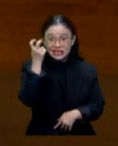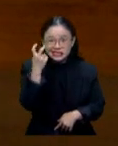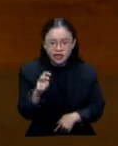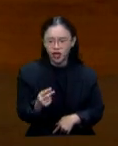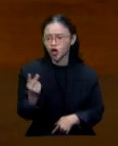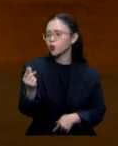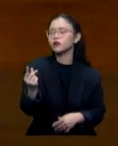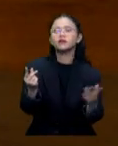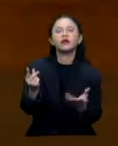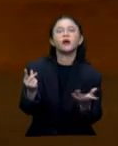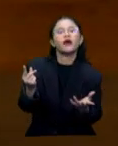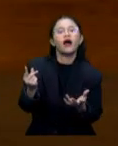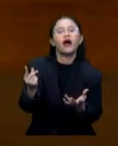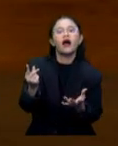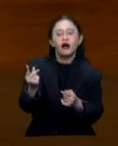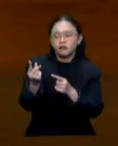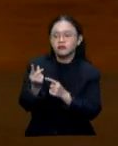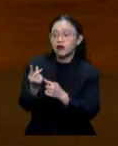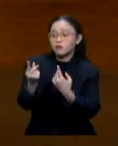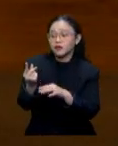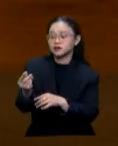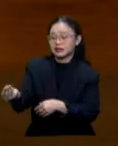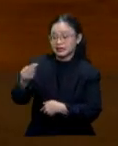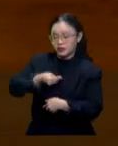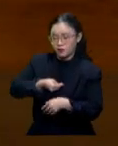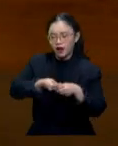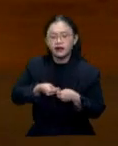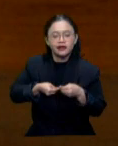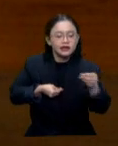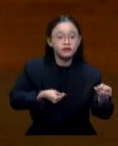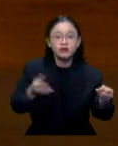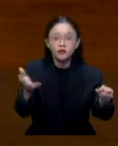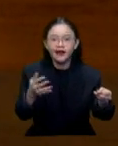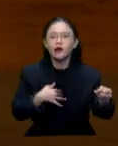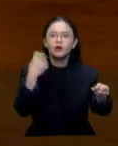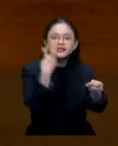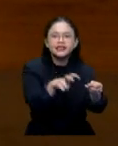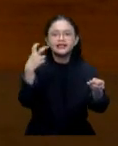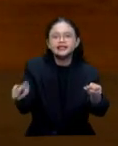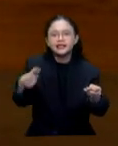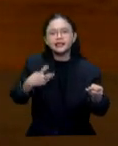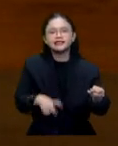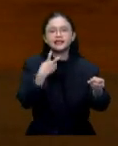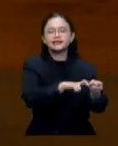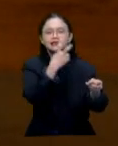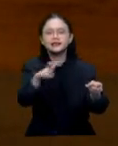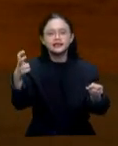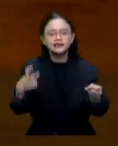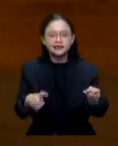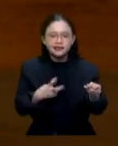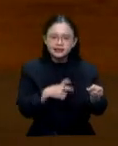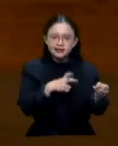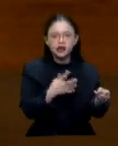follow the money. Kepada kemanapun uang itu pergi, tentunya kita akan ikuti dan di mana